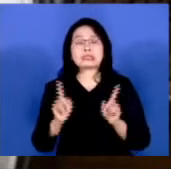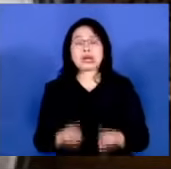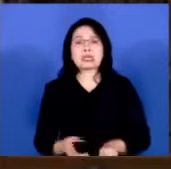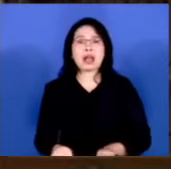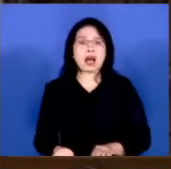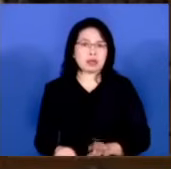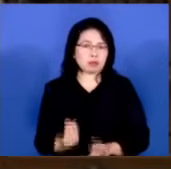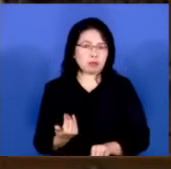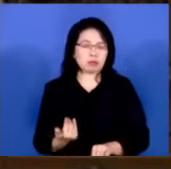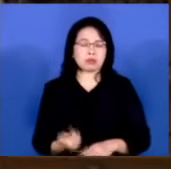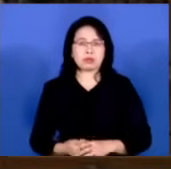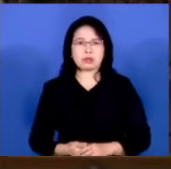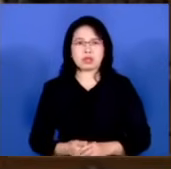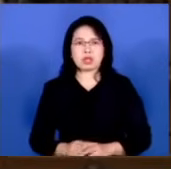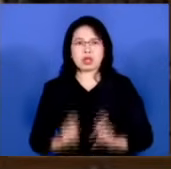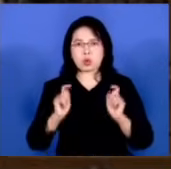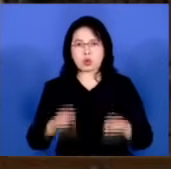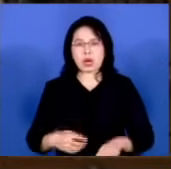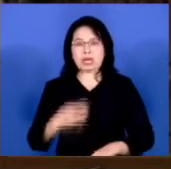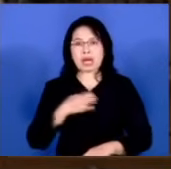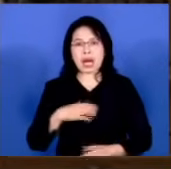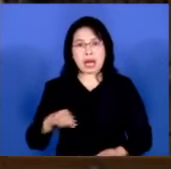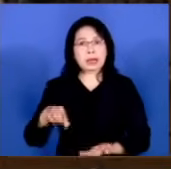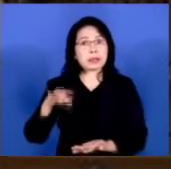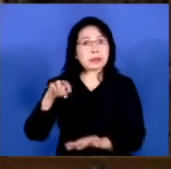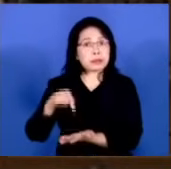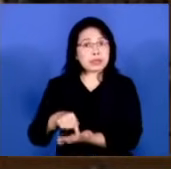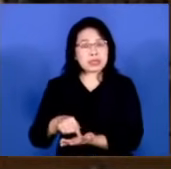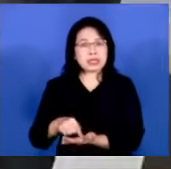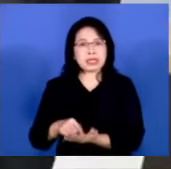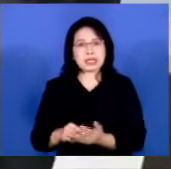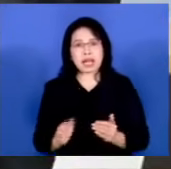lagi gunakan hak pilihmu dengan tuntunan